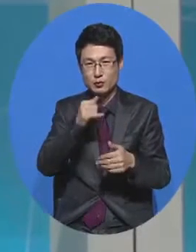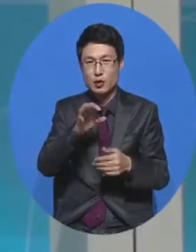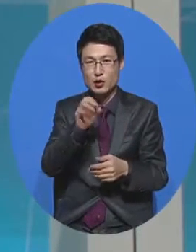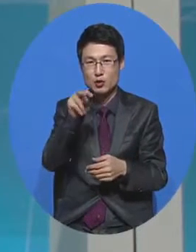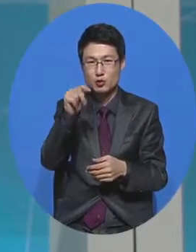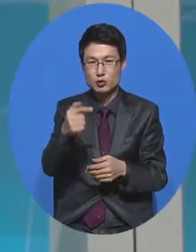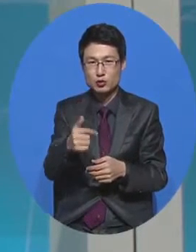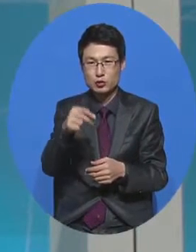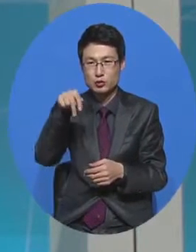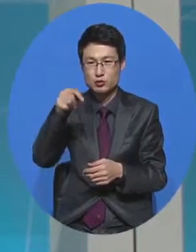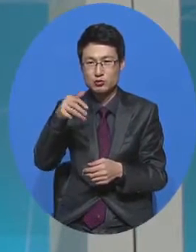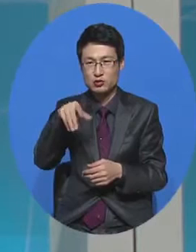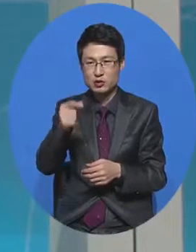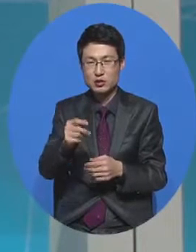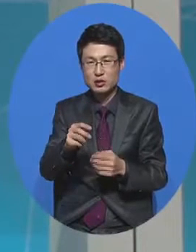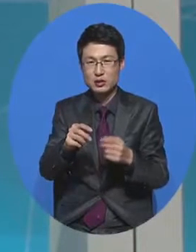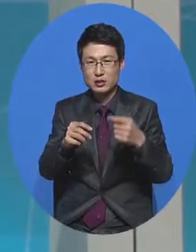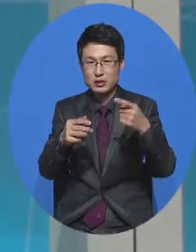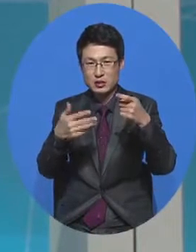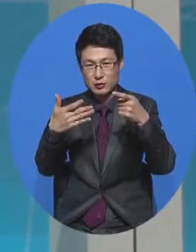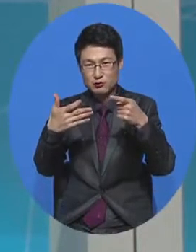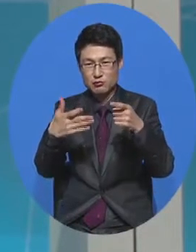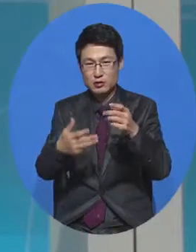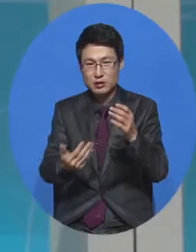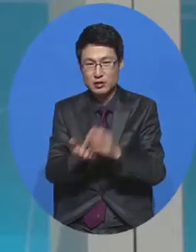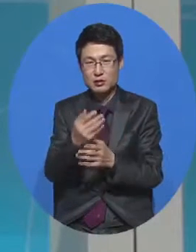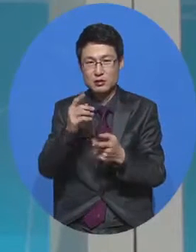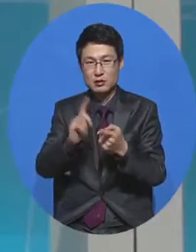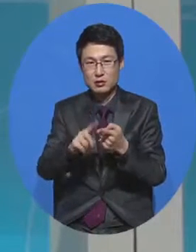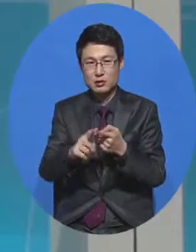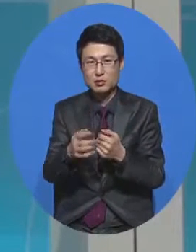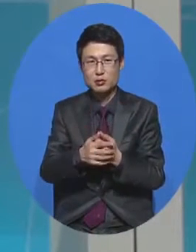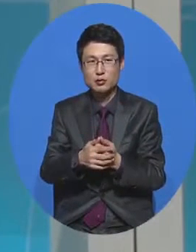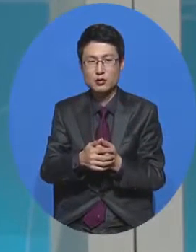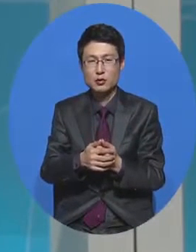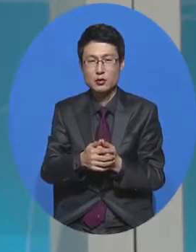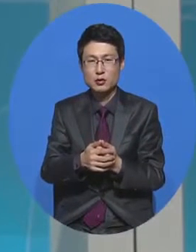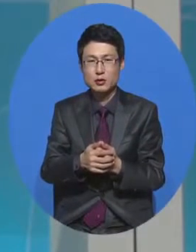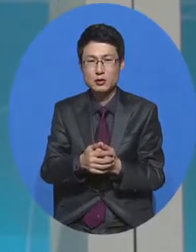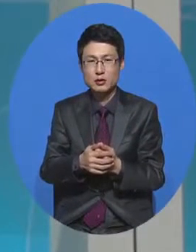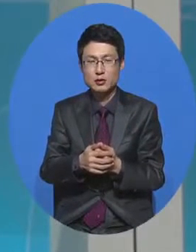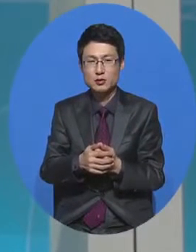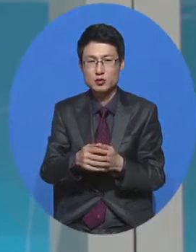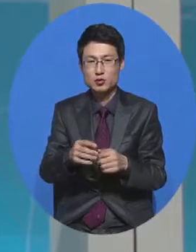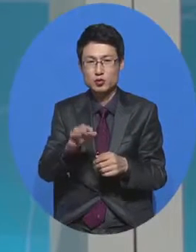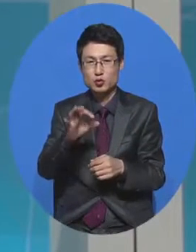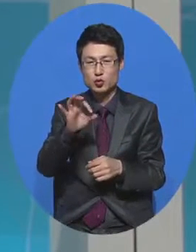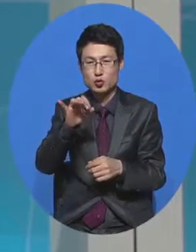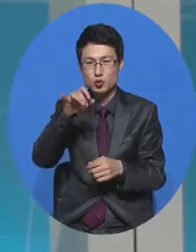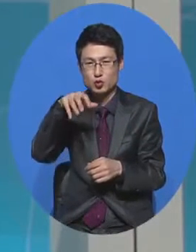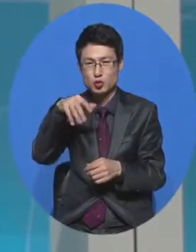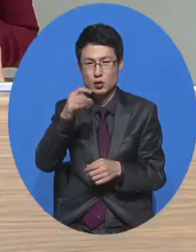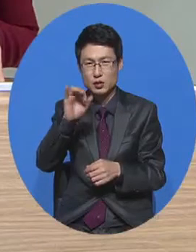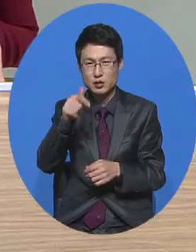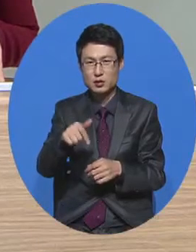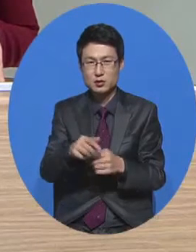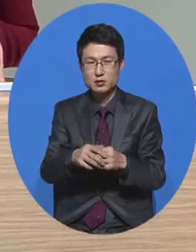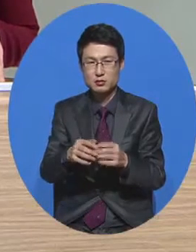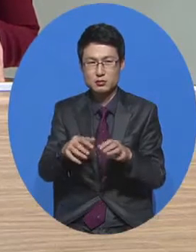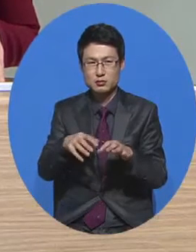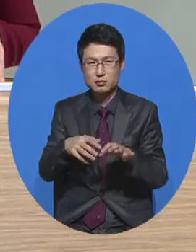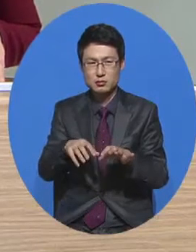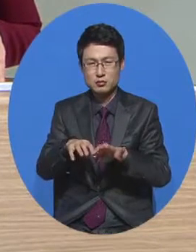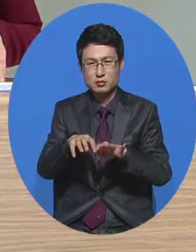11 9 사건 의 주역 마저도 기존의 이제 검인정 교과서의 는 좌익 세력 으로 쓰고 있는데 의 형이 소정이